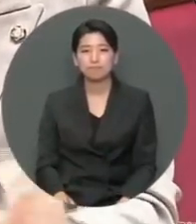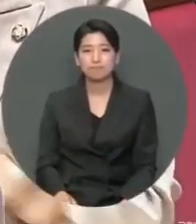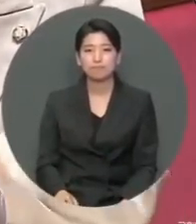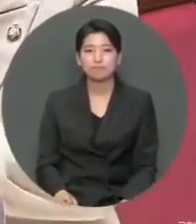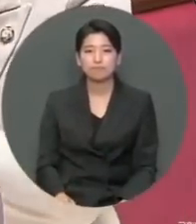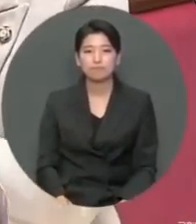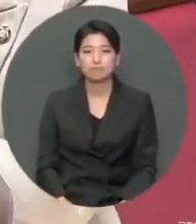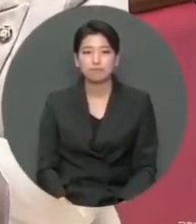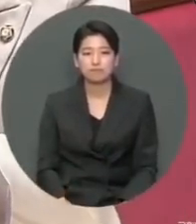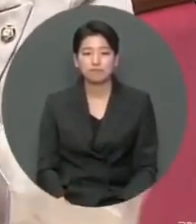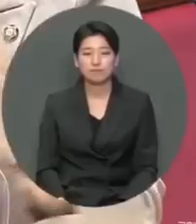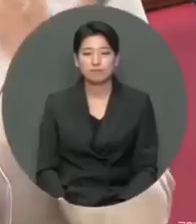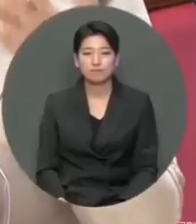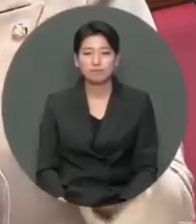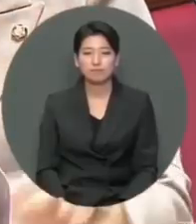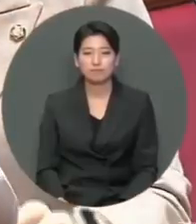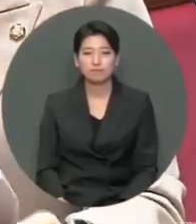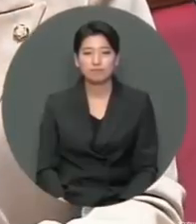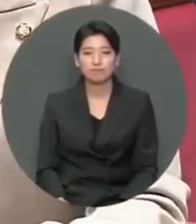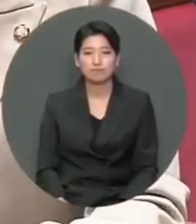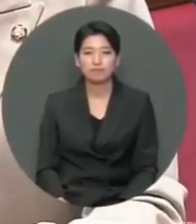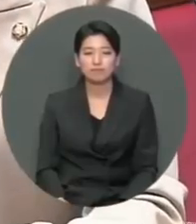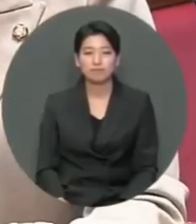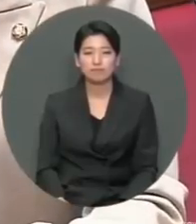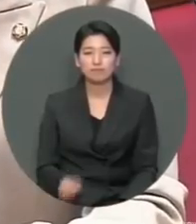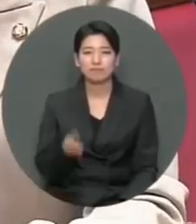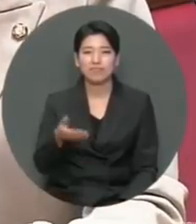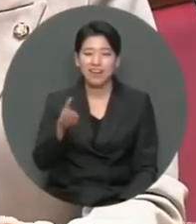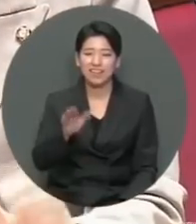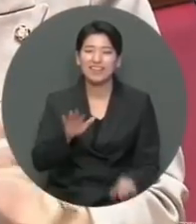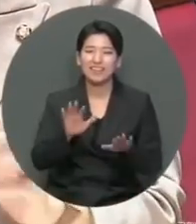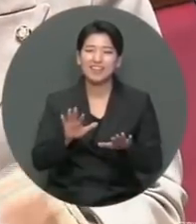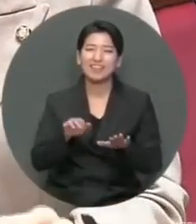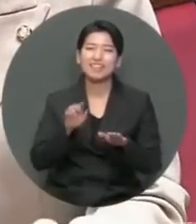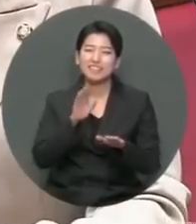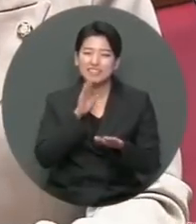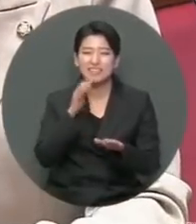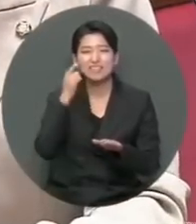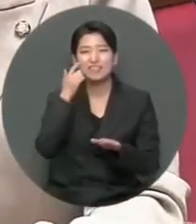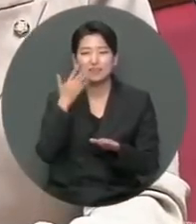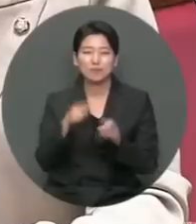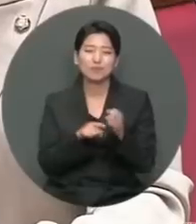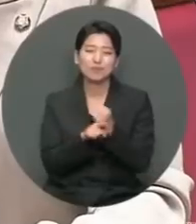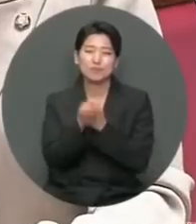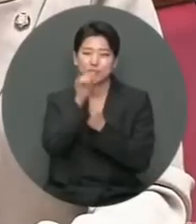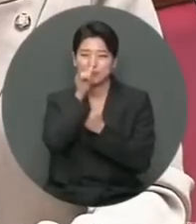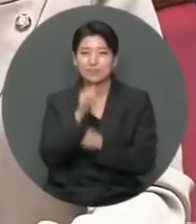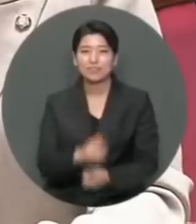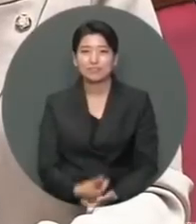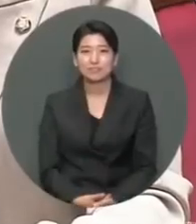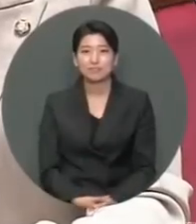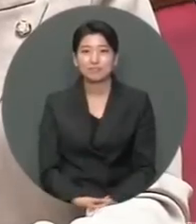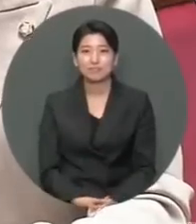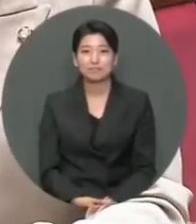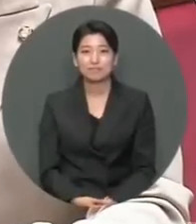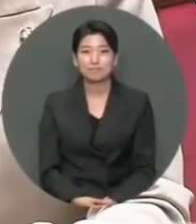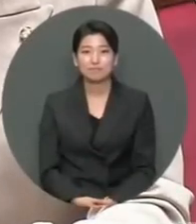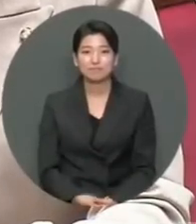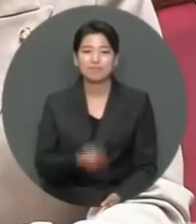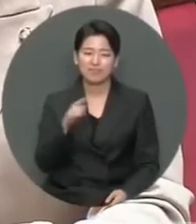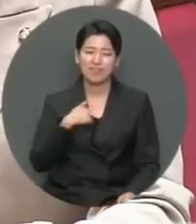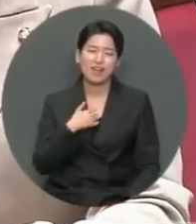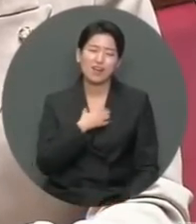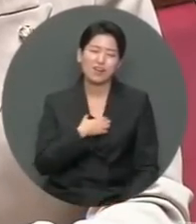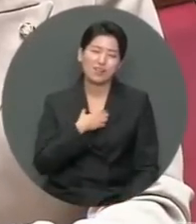근데 사실은요, 총리님, 제가 진짜로 이 질문을 하는 실질적인 이유가 있는데 제가 걱정이 하나